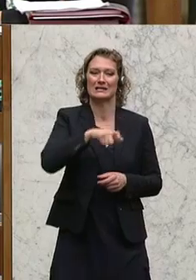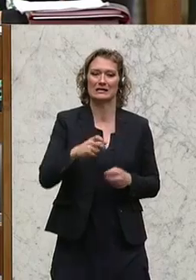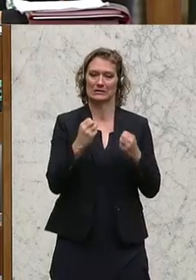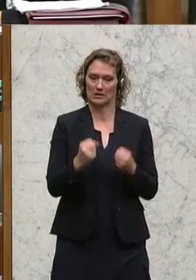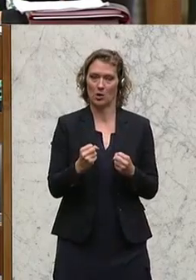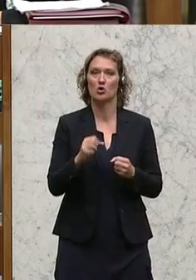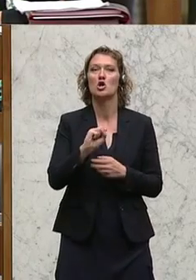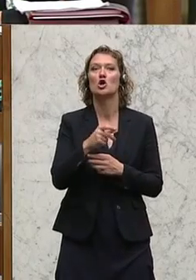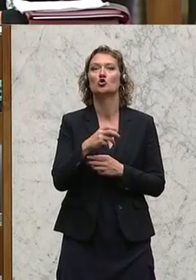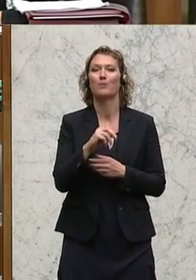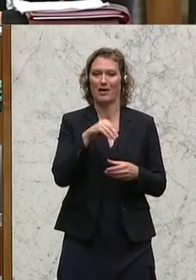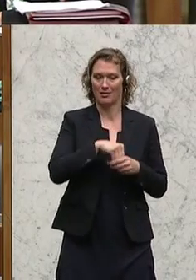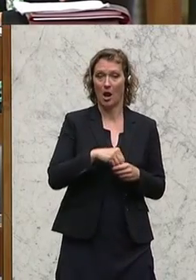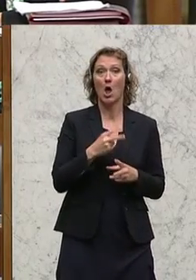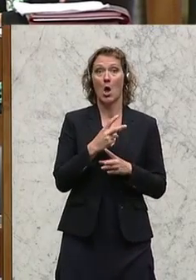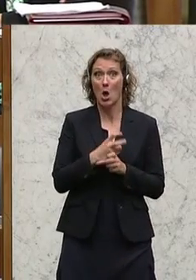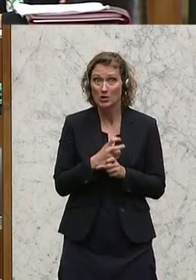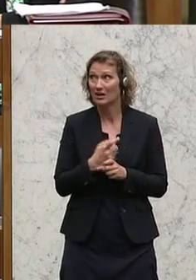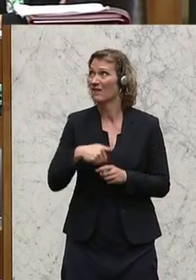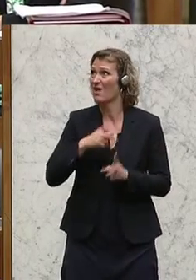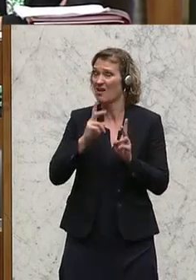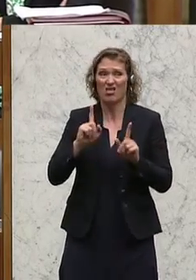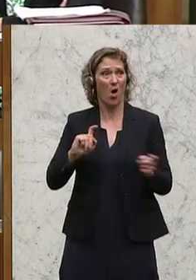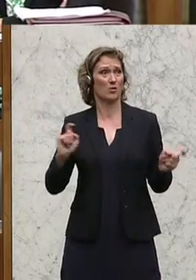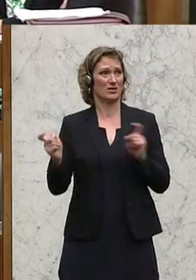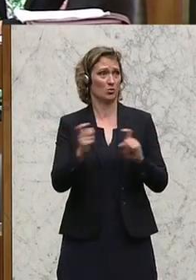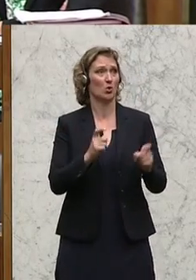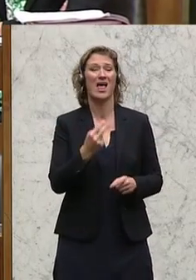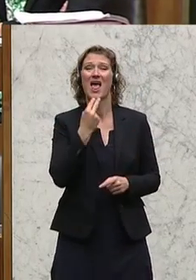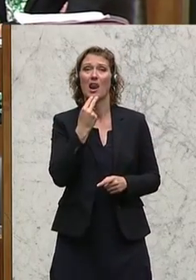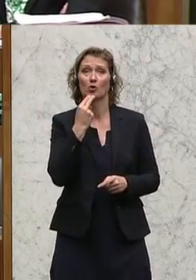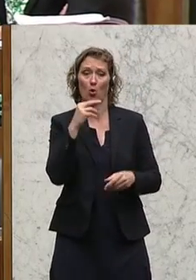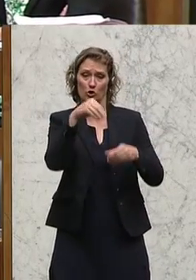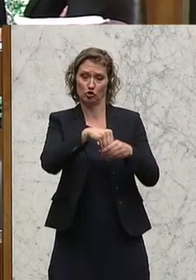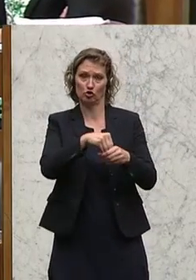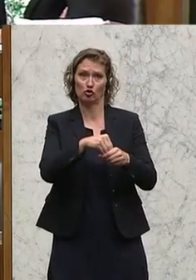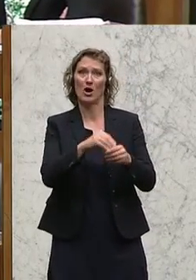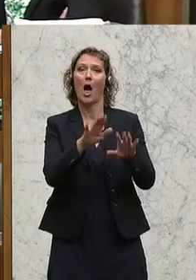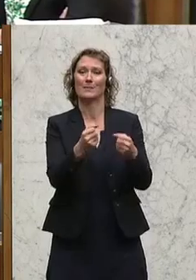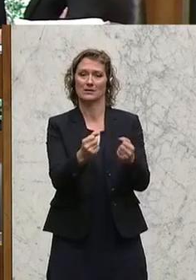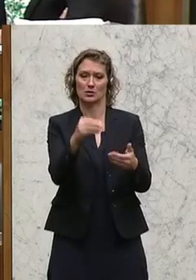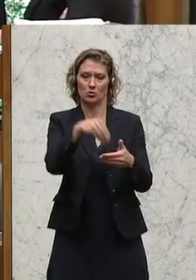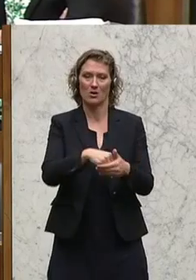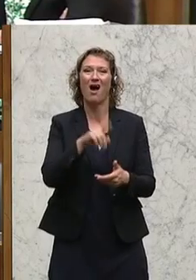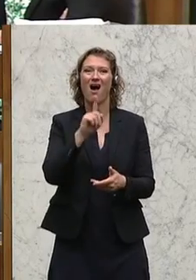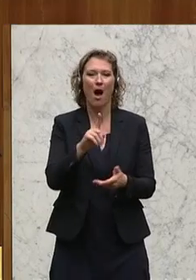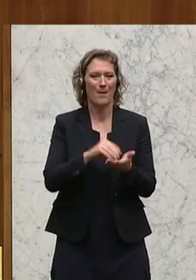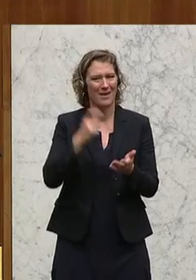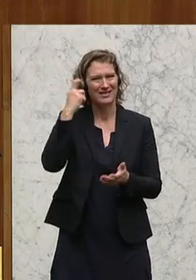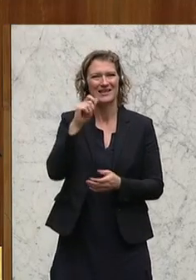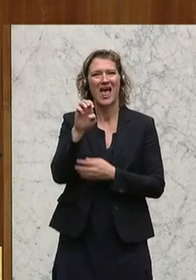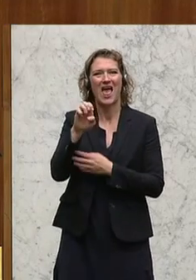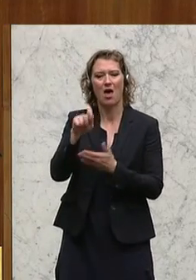eine elektronische Registrierung auch bei uns diskutieren wohl können. Das ist jetzt nicht das E-Voting, aber der Einsatz elektronischer